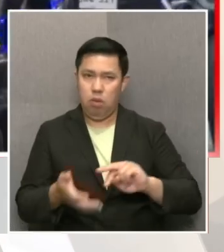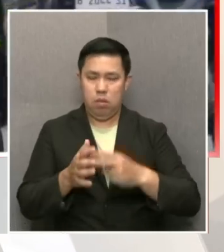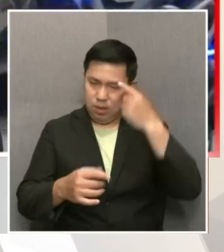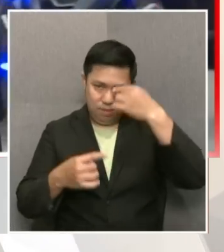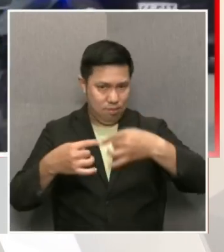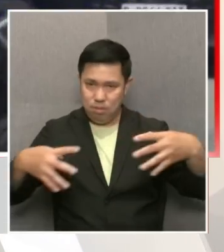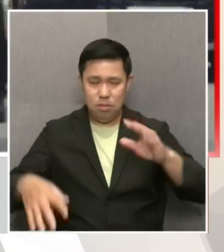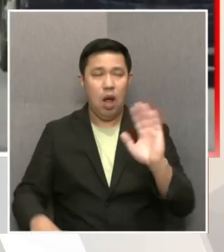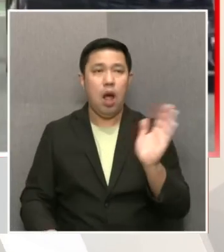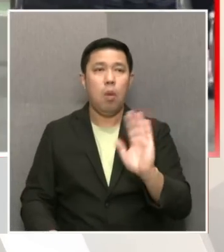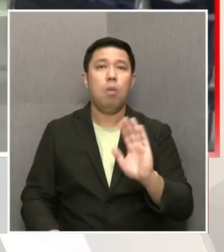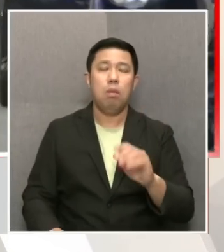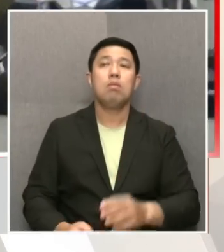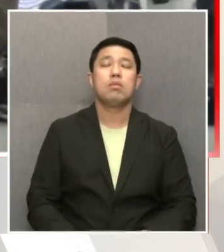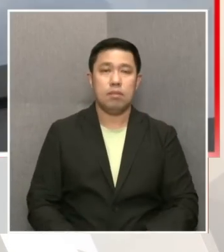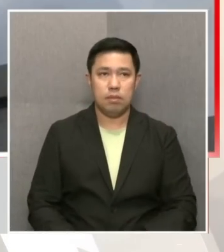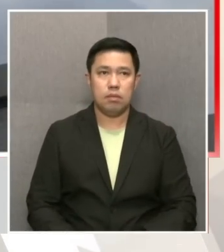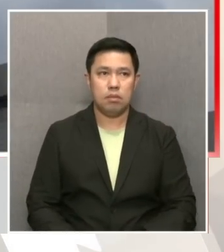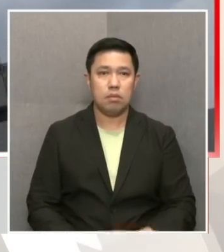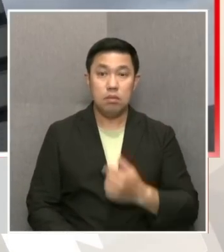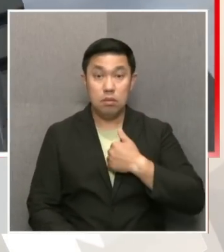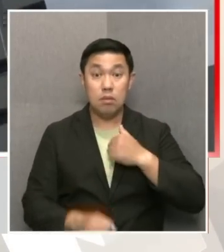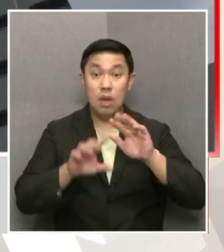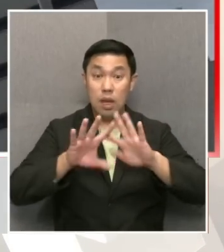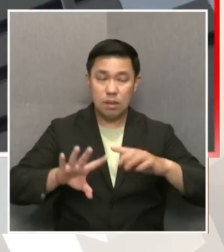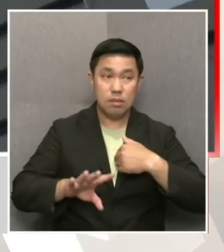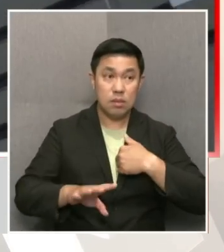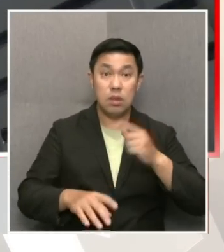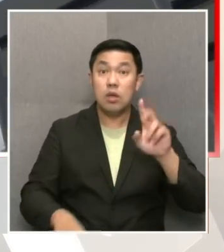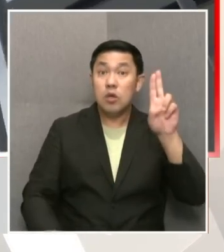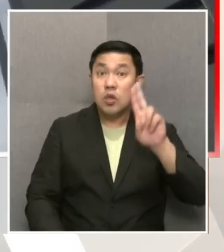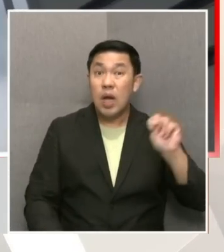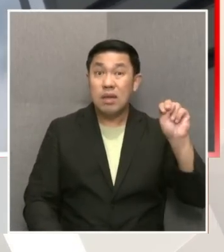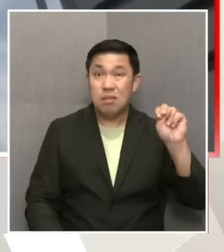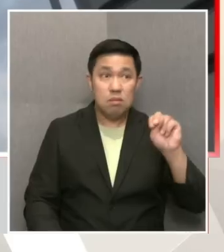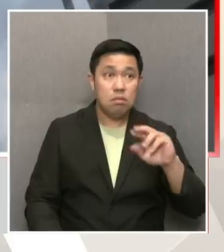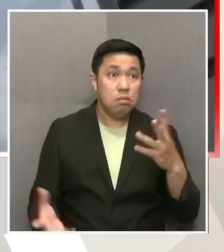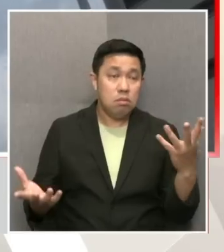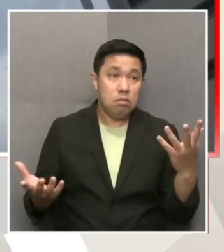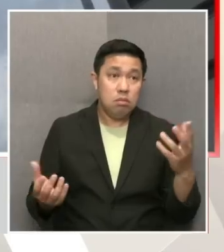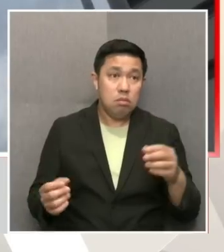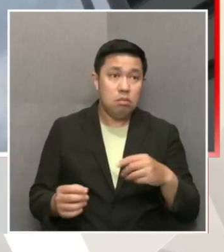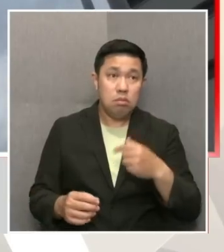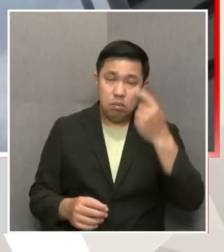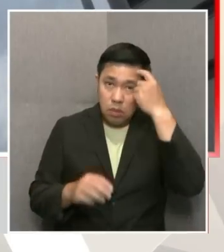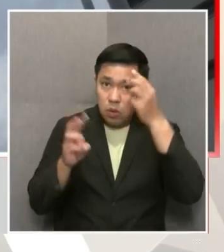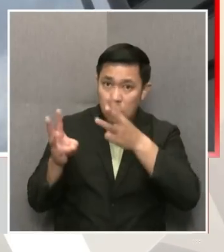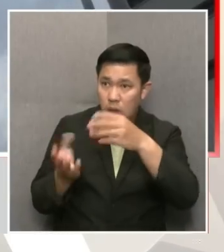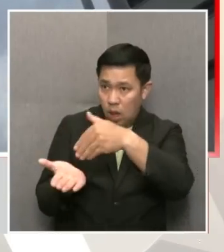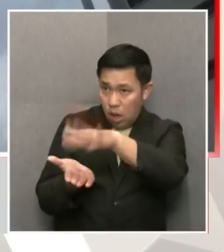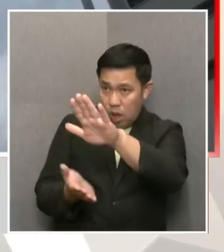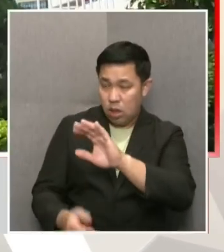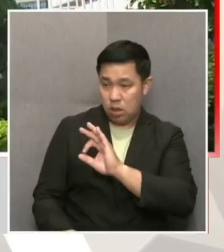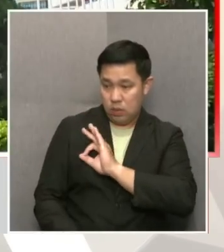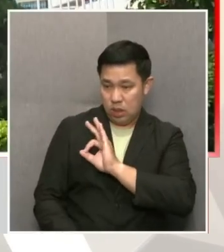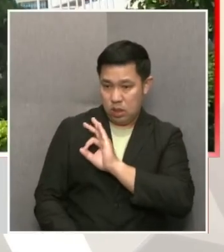ทศนะครับแล้วก็ส่วนใหญ่ก็จะไม่ทำกันในบริบทของอาเซียนแม้แต่สหประชาชาติก็ยังไม่มีแนวทางที่จะขับไล่สมาชิกสหประช